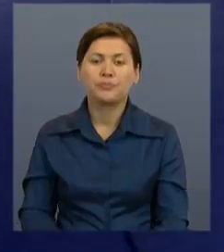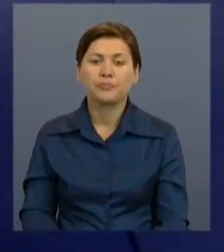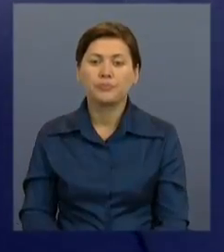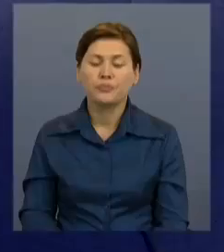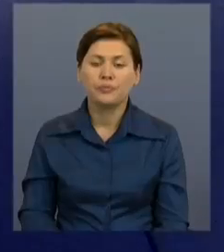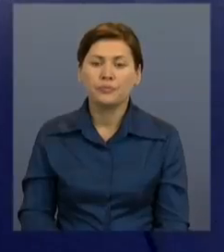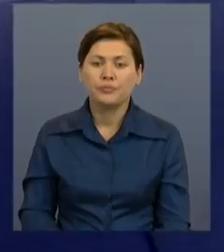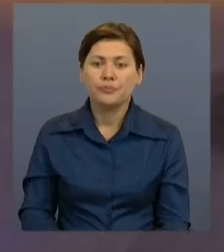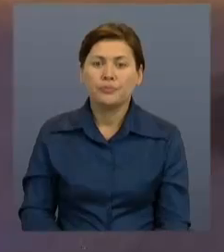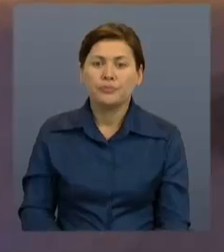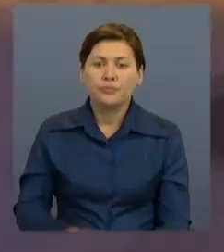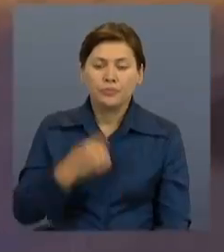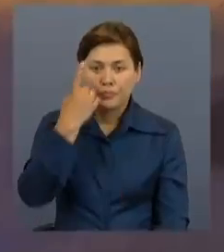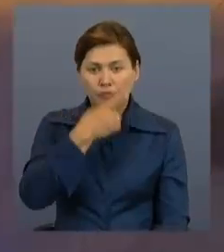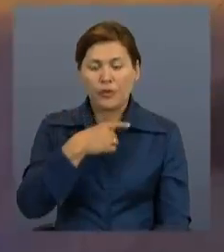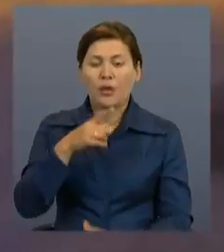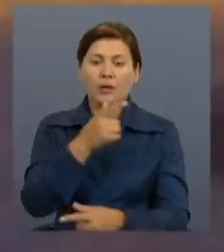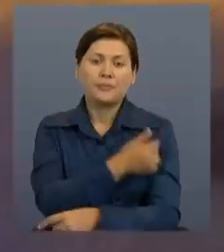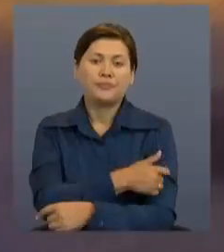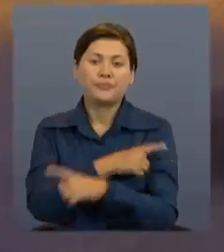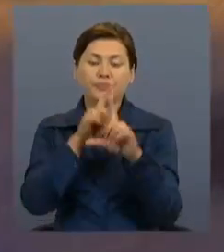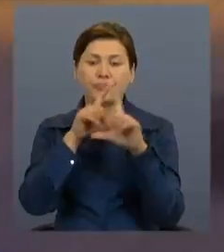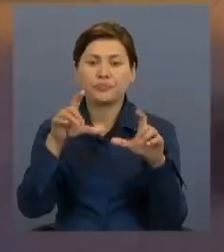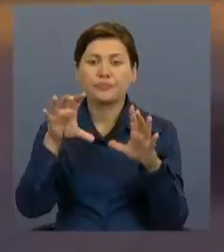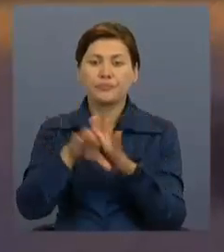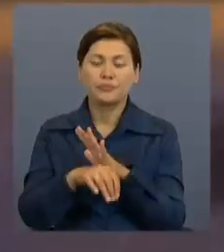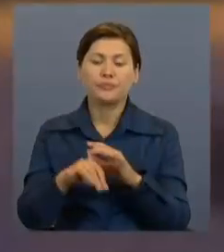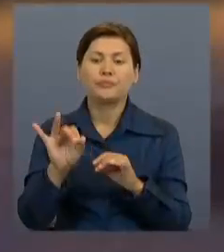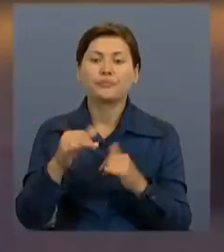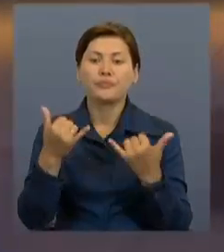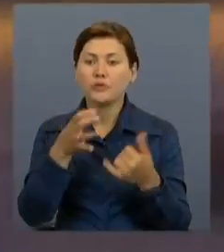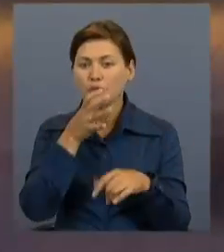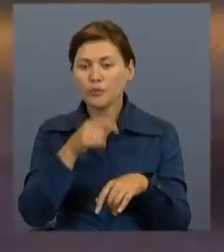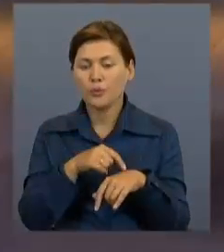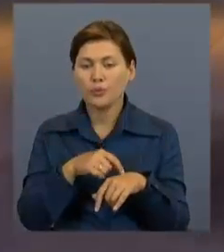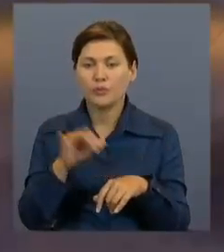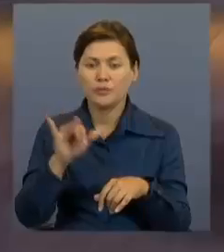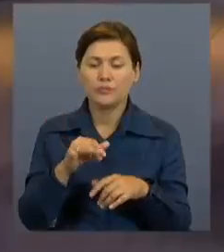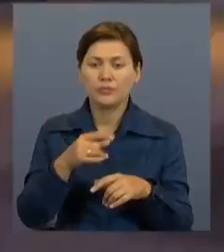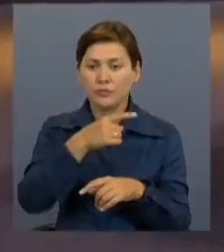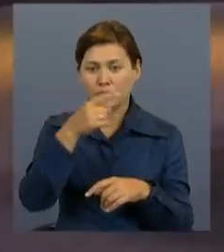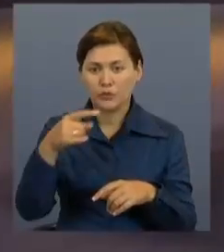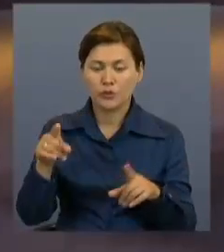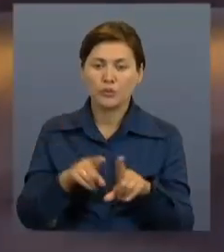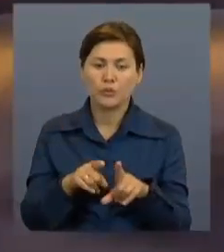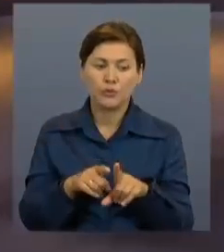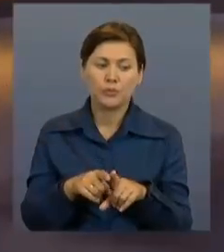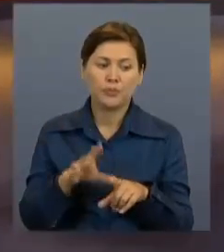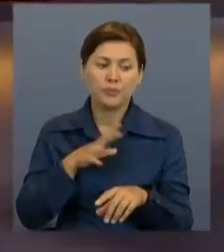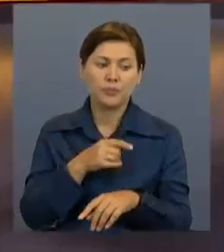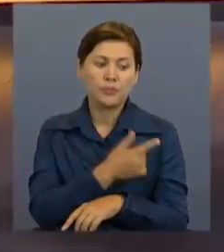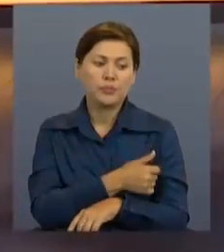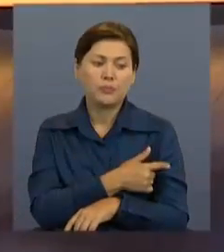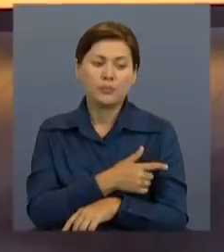Жалпы жекеменшік медициналық мекемелердің ішінде де бүгінгі таңда заманауи